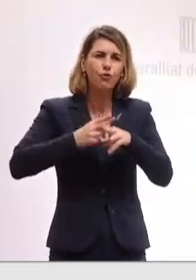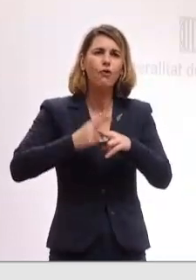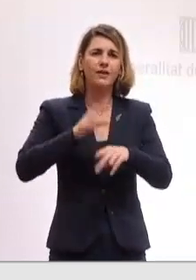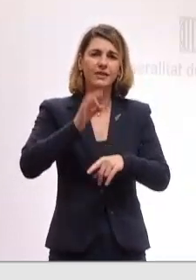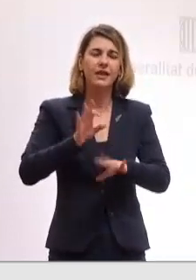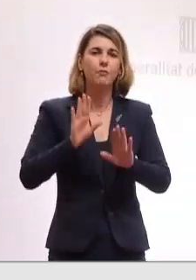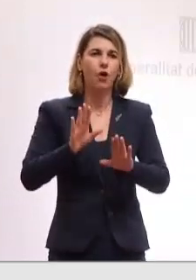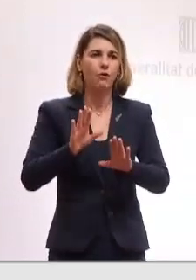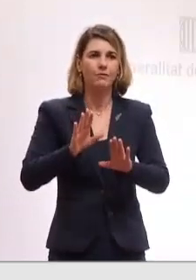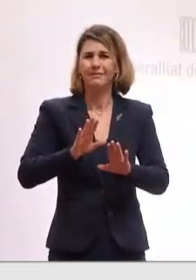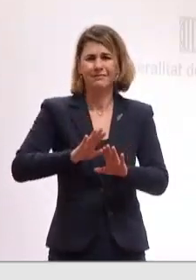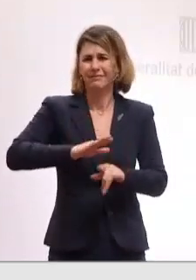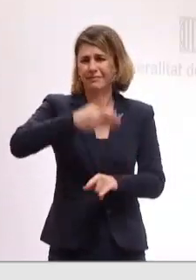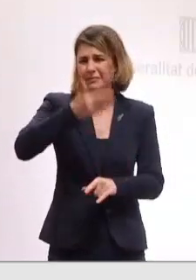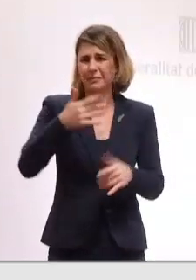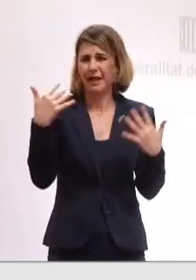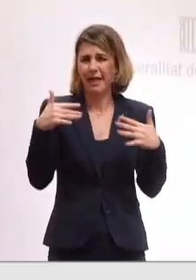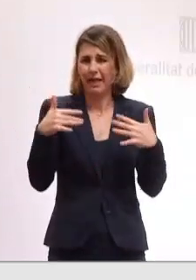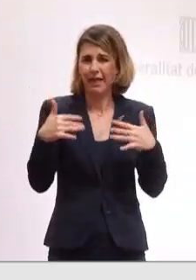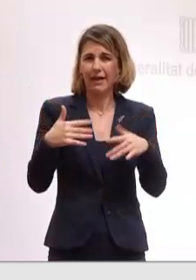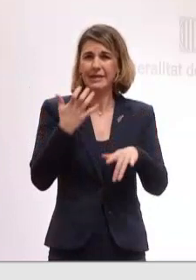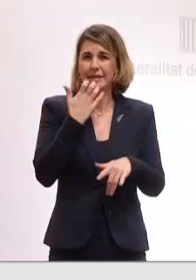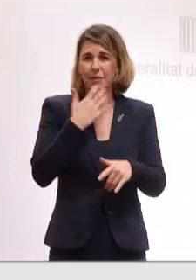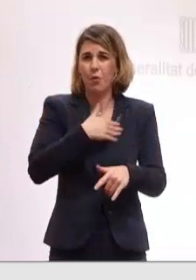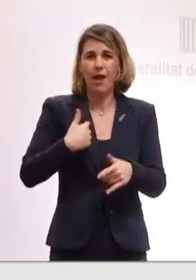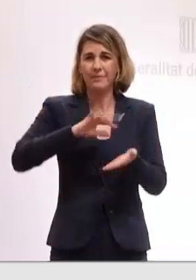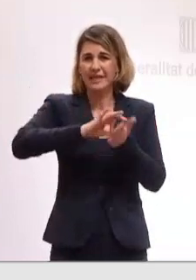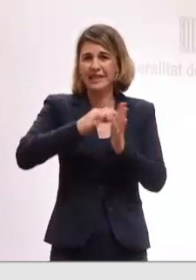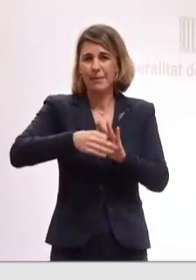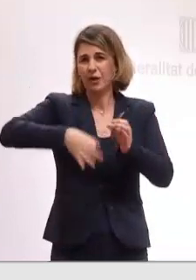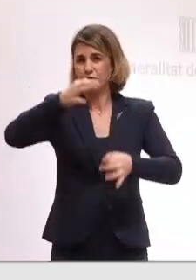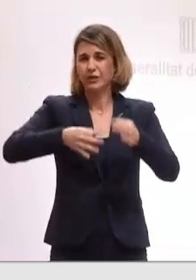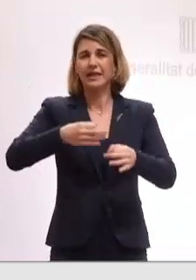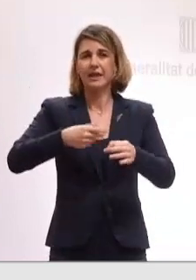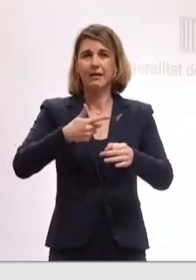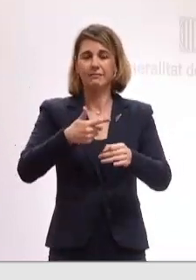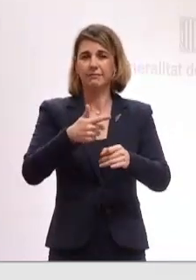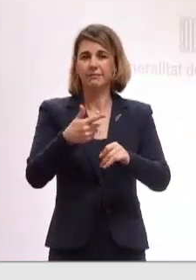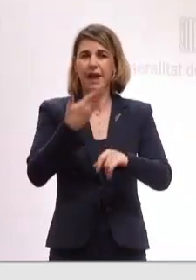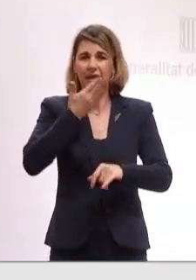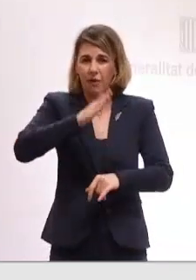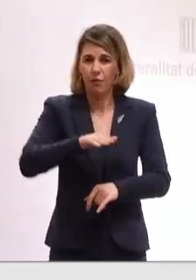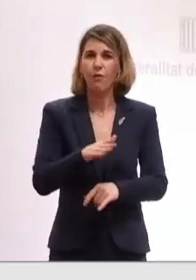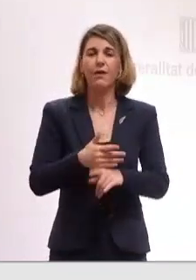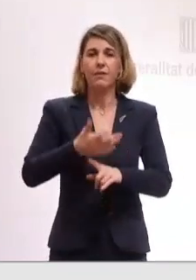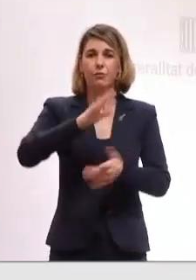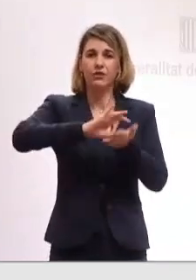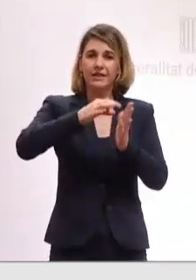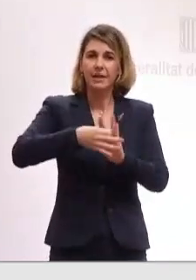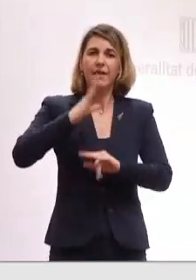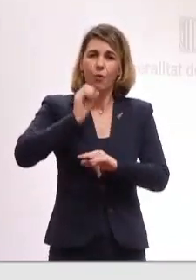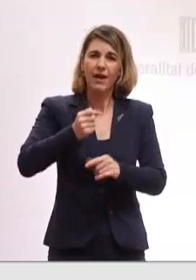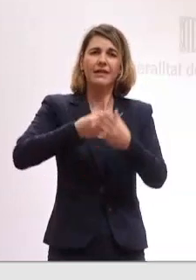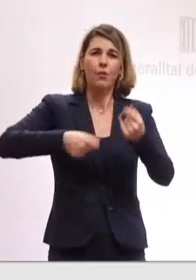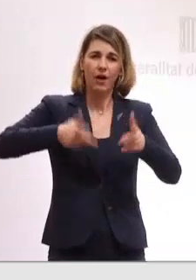absolutament indispensable si volem tenir el sistema de justícia que correspon a un sistema de